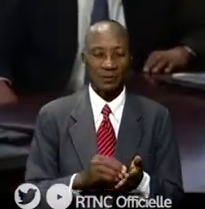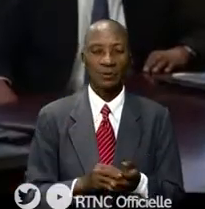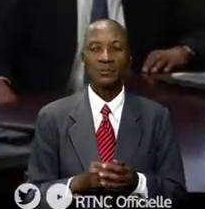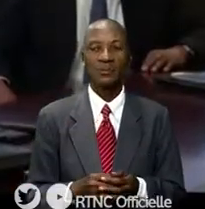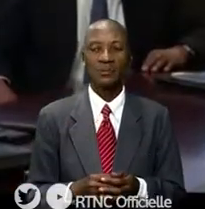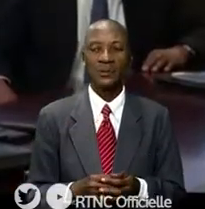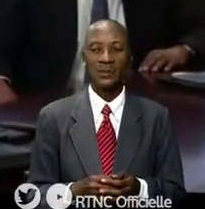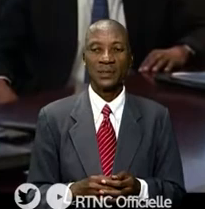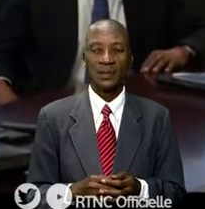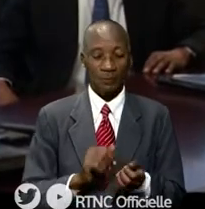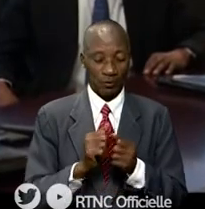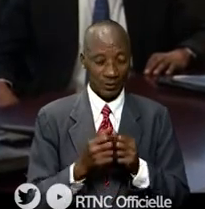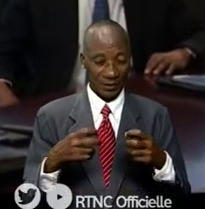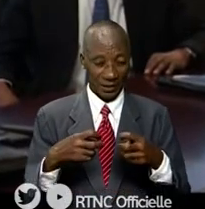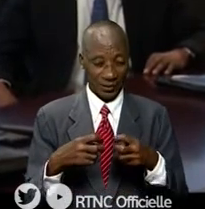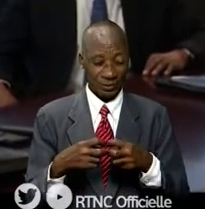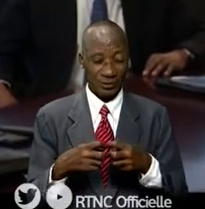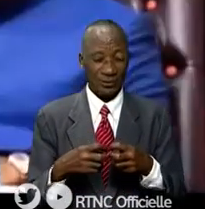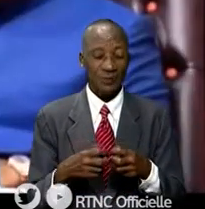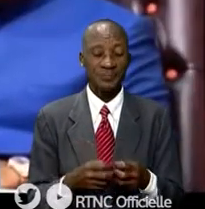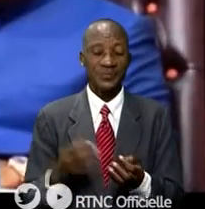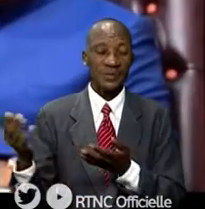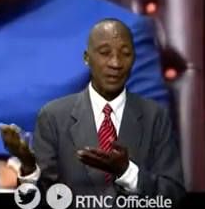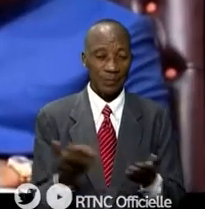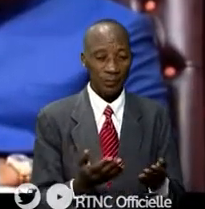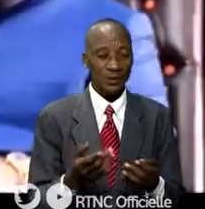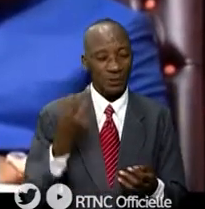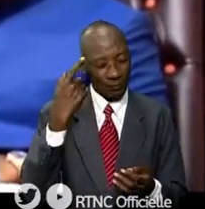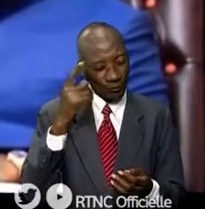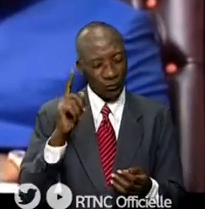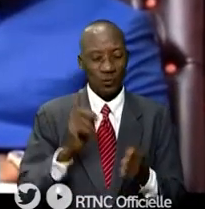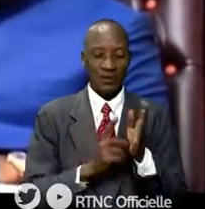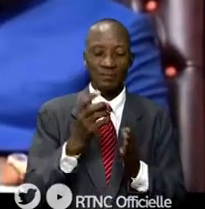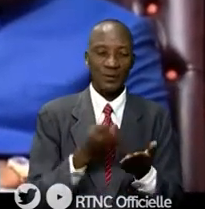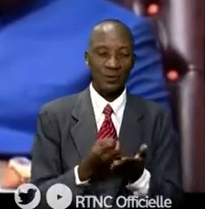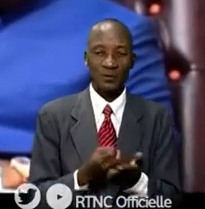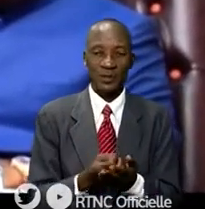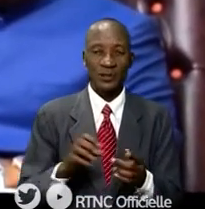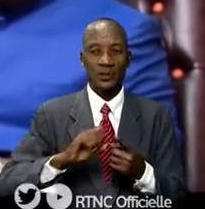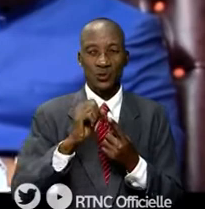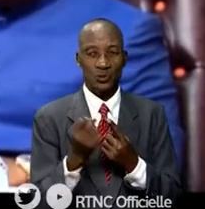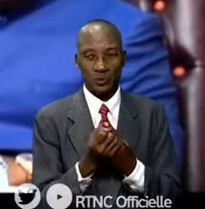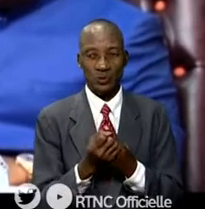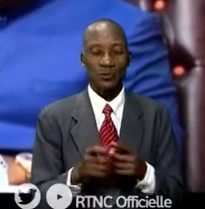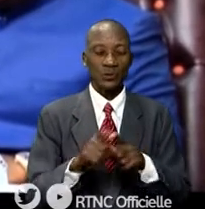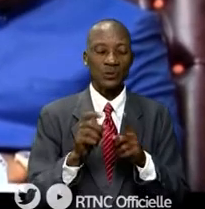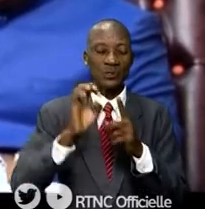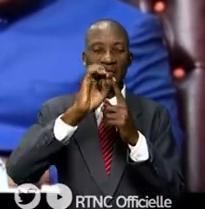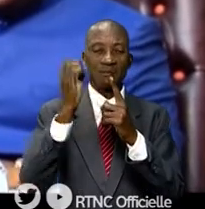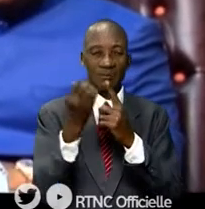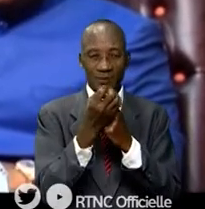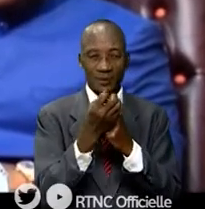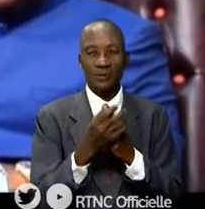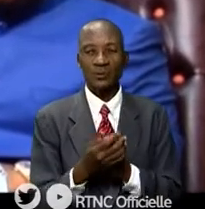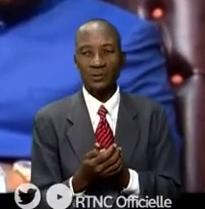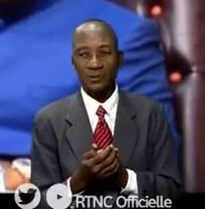à l'électricité est au cœur de tous nos enjeux économiques, sociaux et environnementaux,